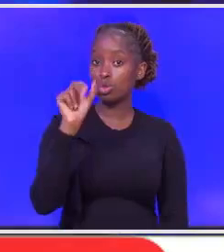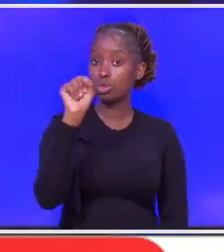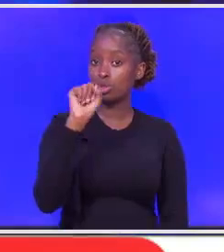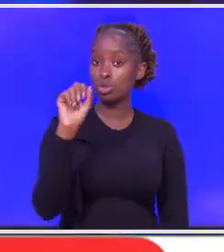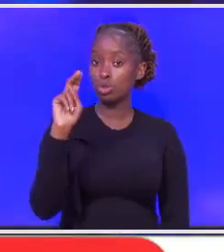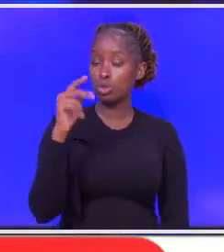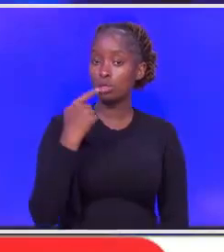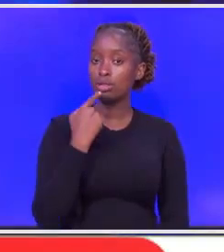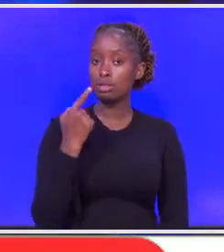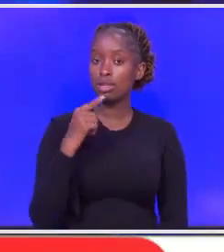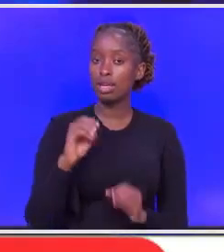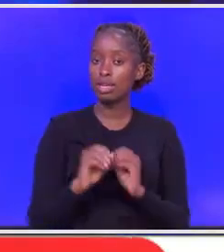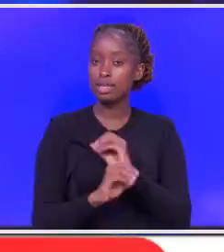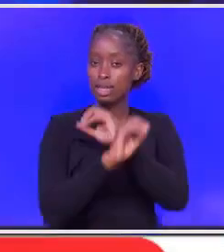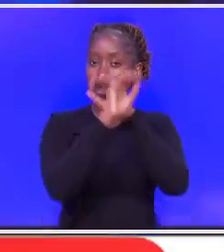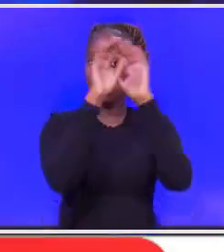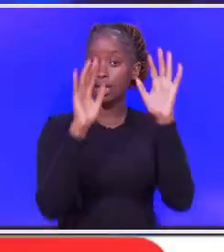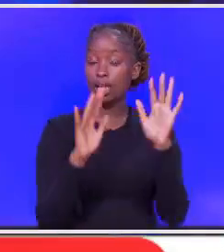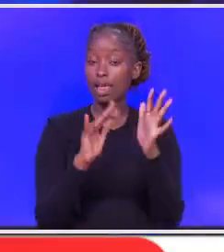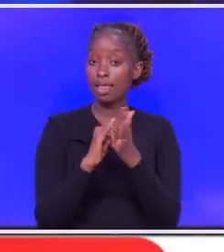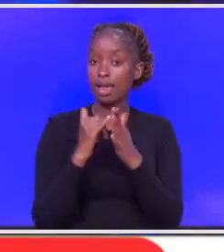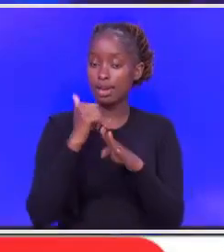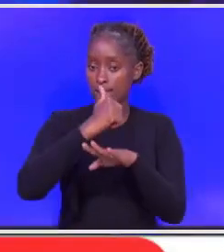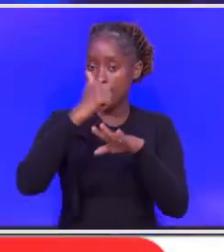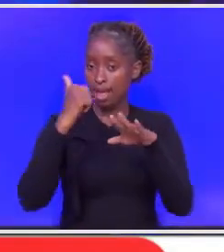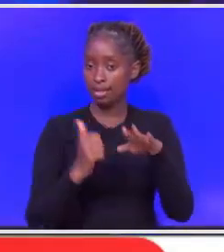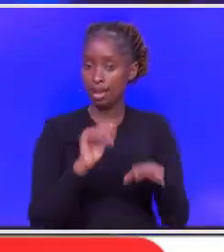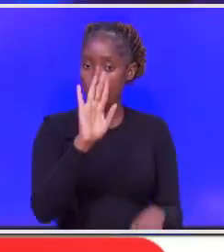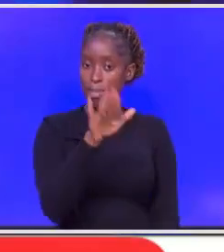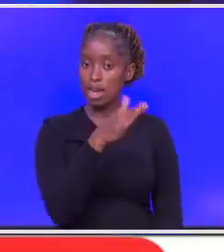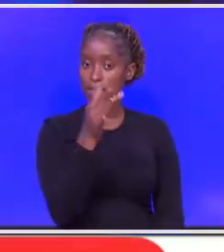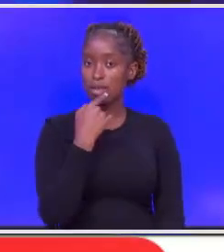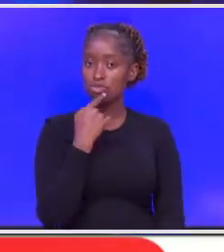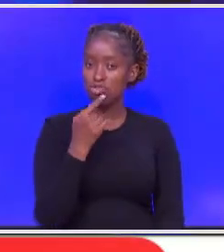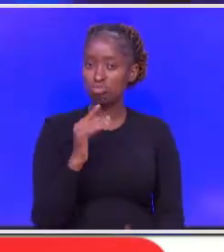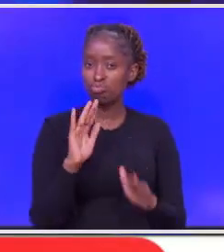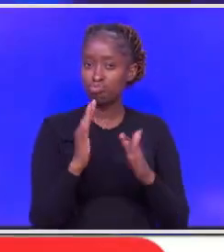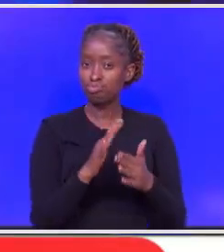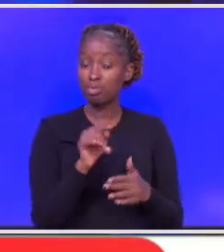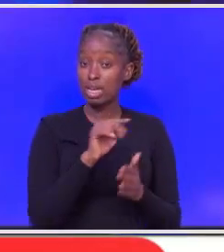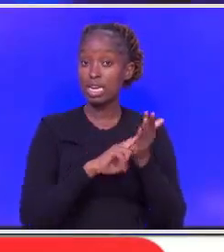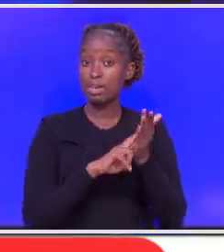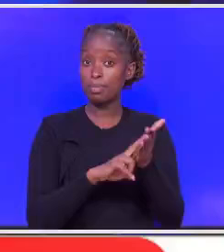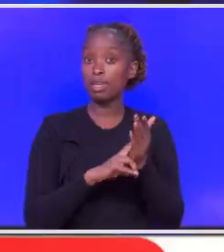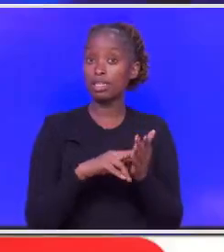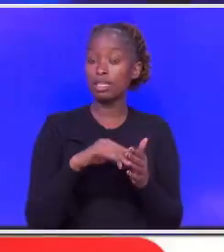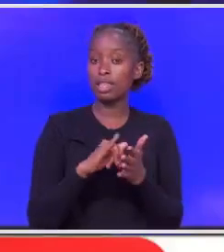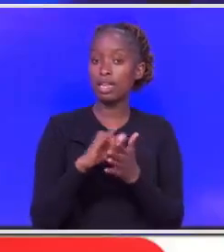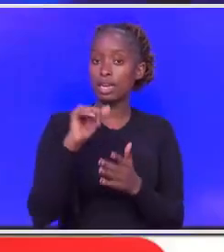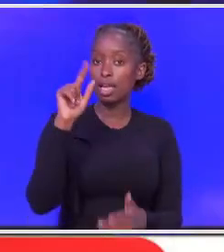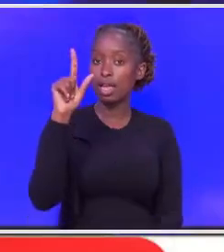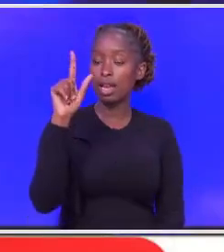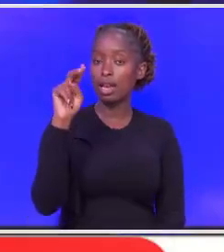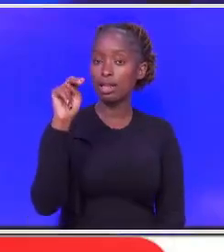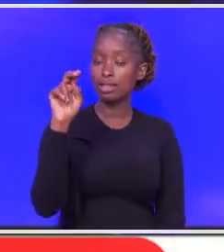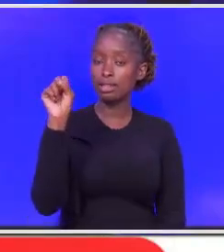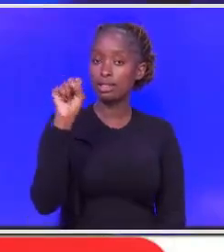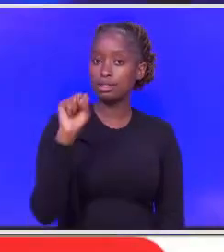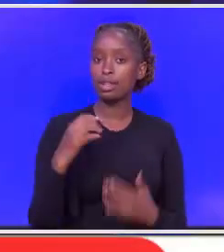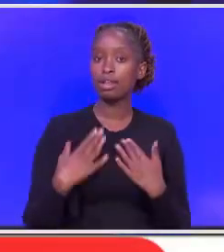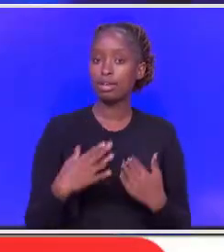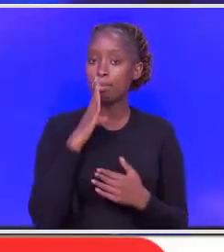deni hilo lilikuwa chini ya ikulu ikizingatiwa kuwa usimamizi wa NMS ulikuwa kwa serikali kuu,